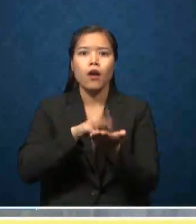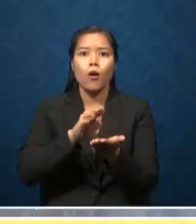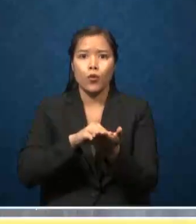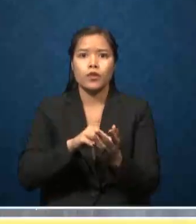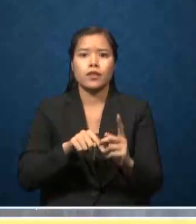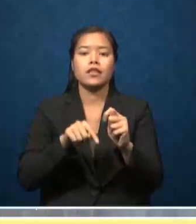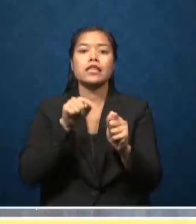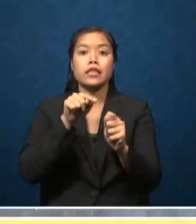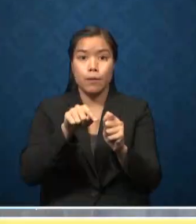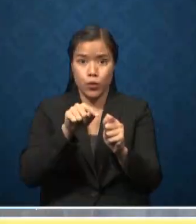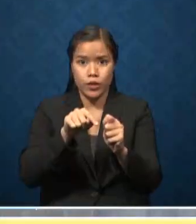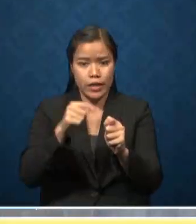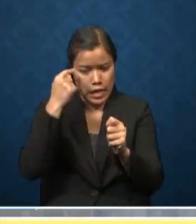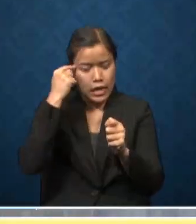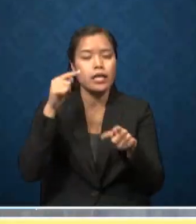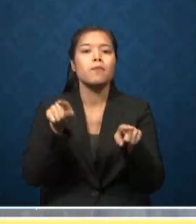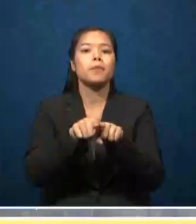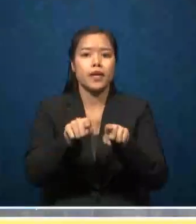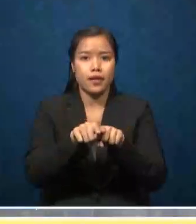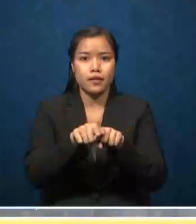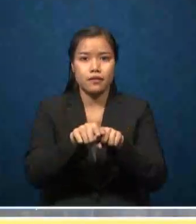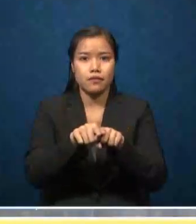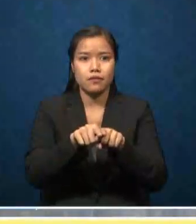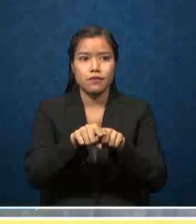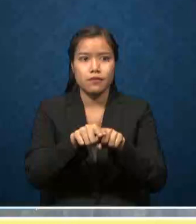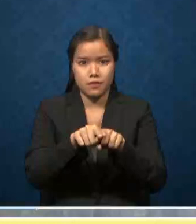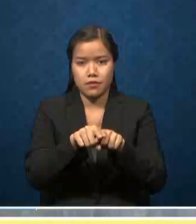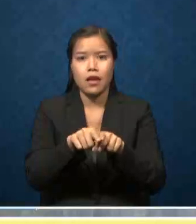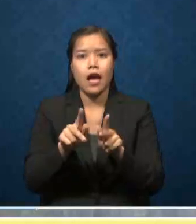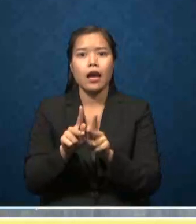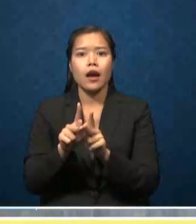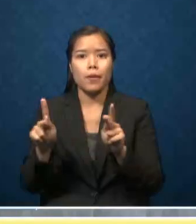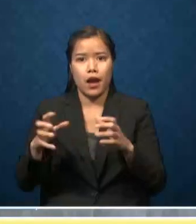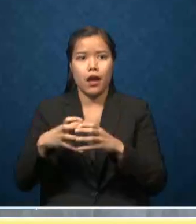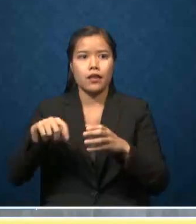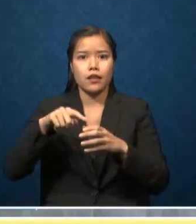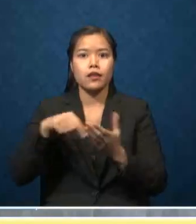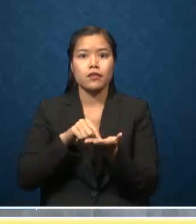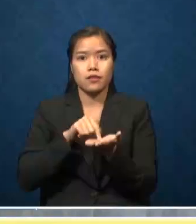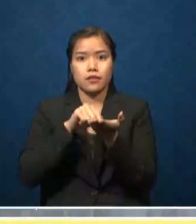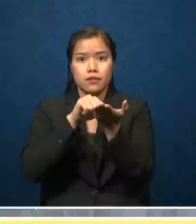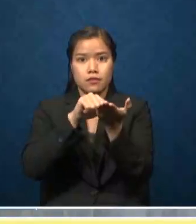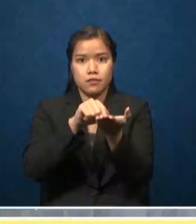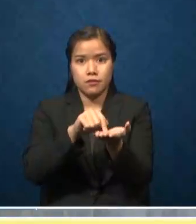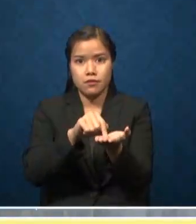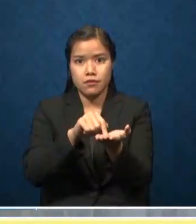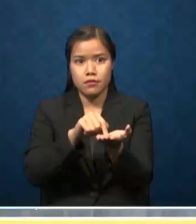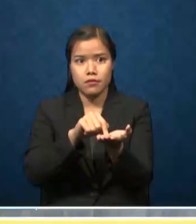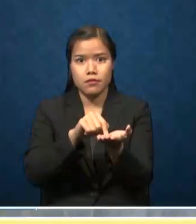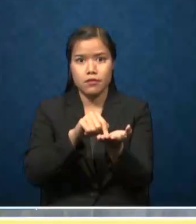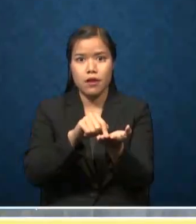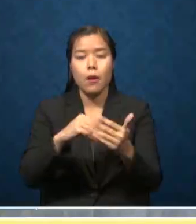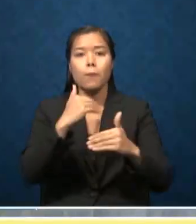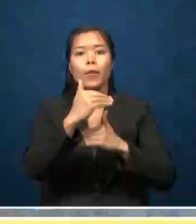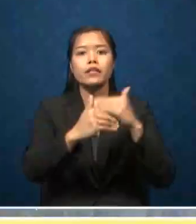ตำบลซึ่งผมเห็นด้วยนะคณะกรรมาธิการชุดของเราได้เสนอข้อเสนอพัฒนา